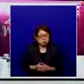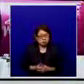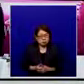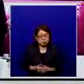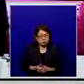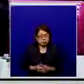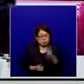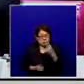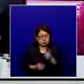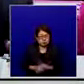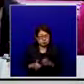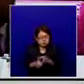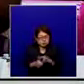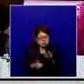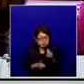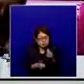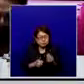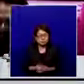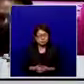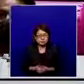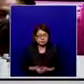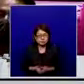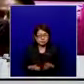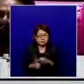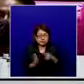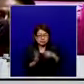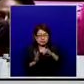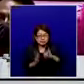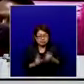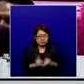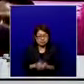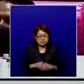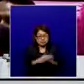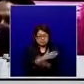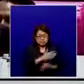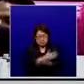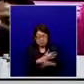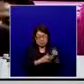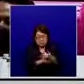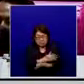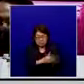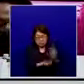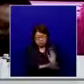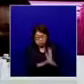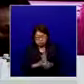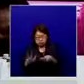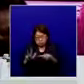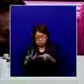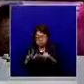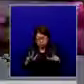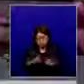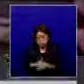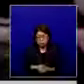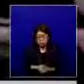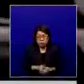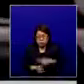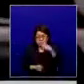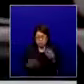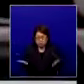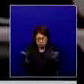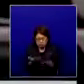ดูนะครับแจ็คดอร์ซี่บริจาค 30,000 ล้านเศรษฐีไทยเทียบกัน